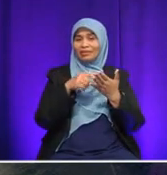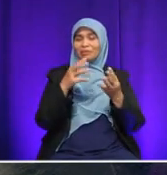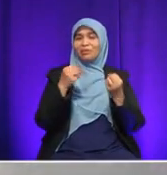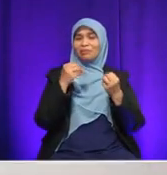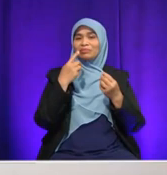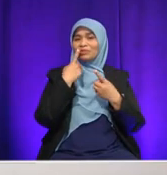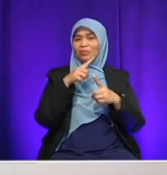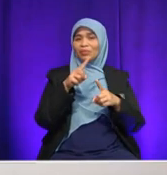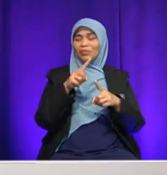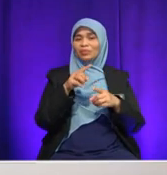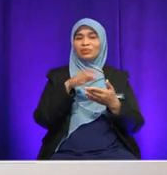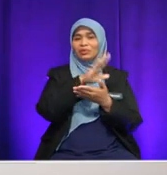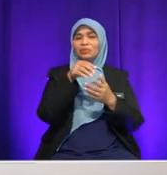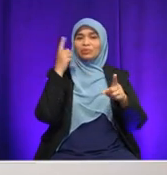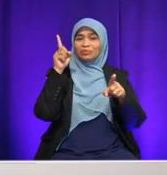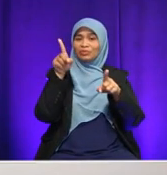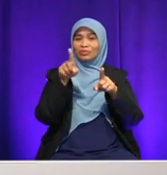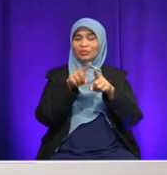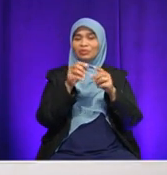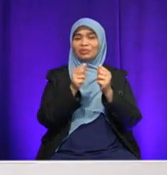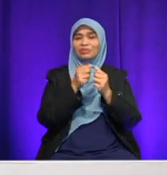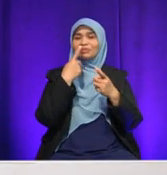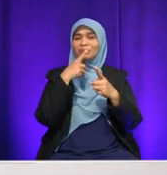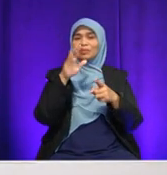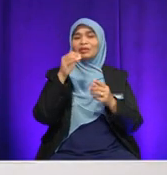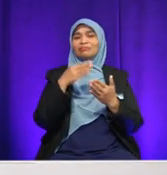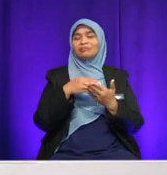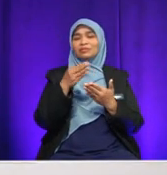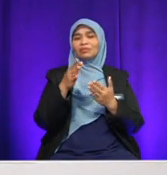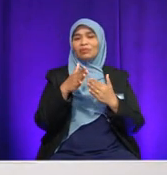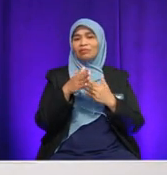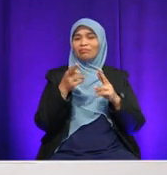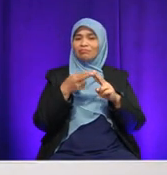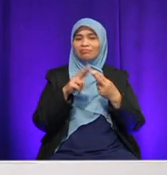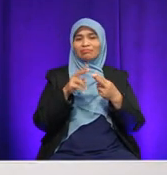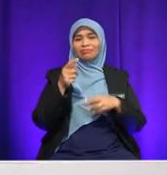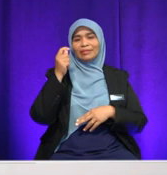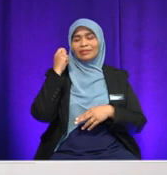atau semua bersetuju dengan jawapan yang telah diberikan oleh rakan anda tadi?